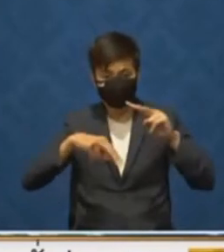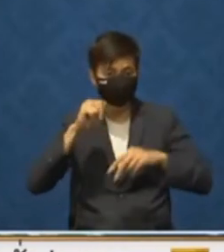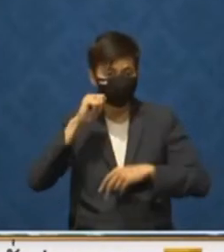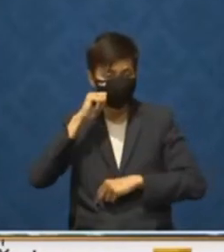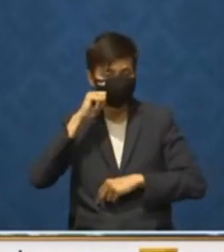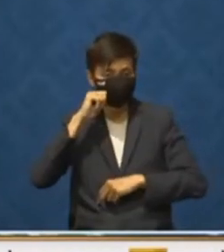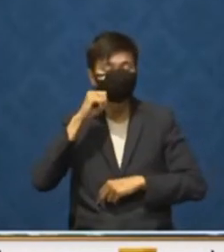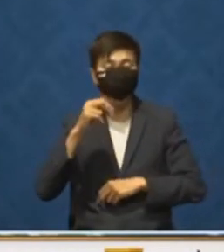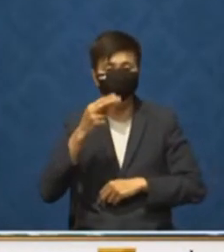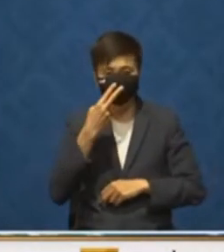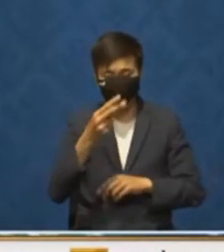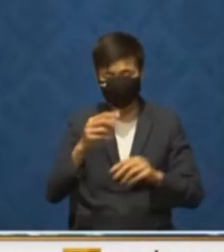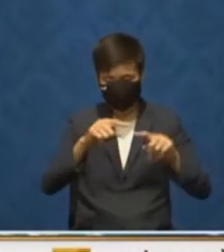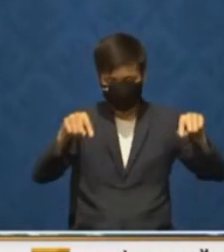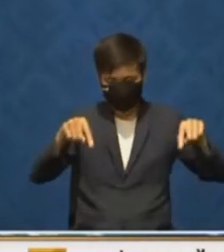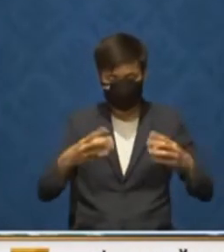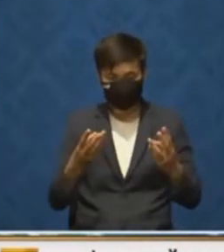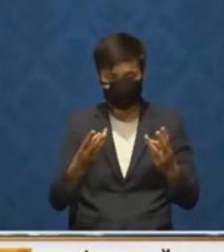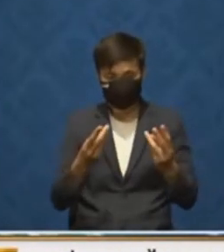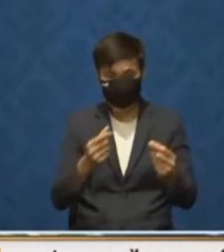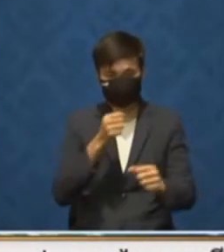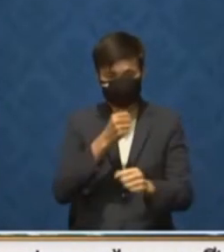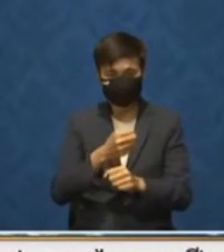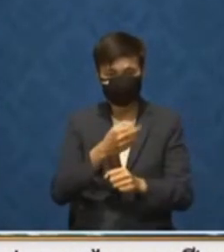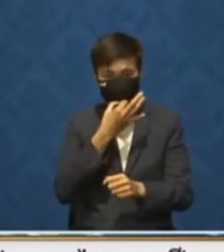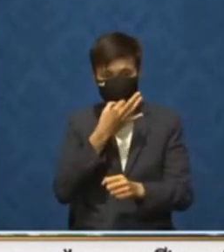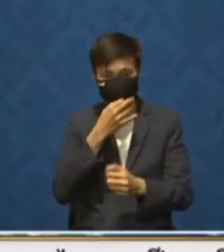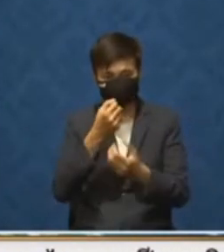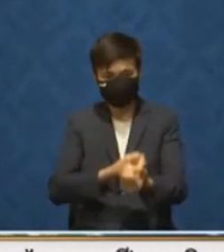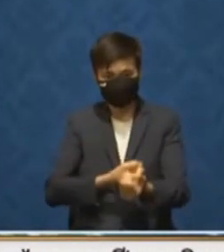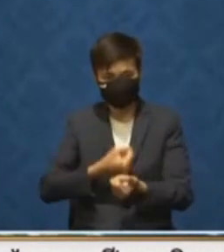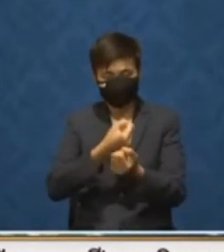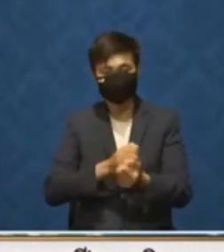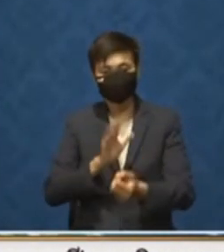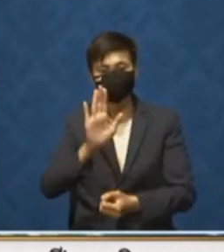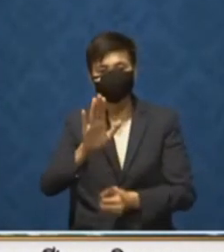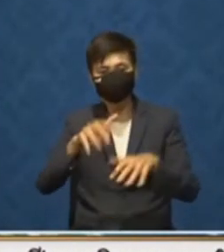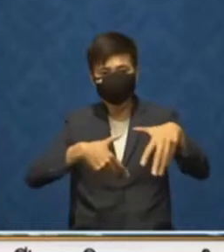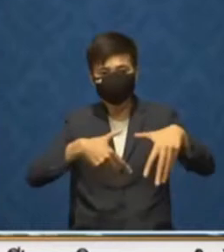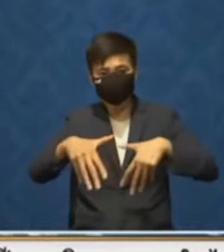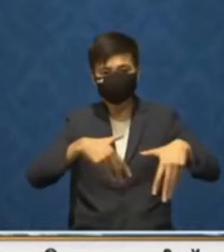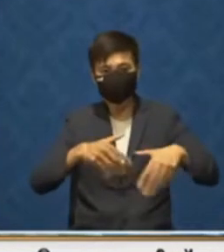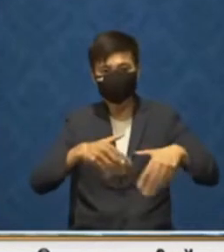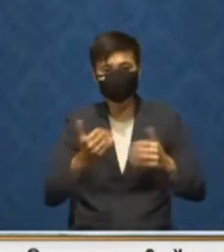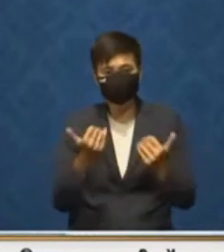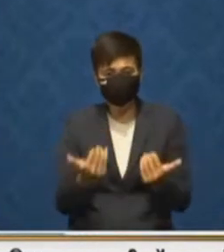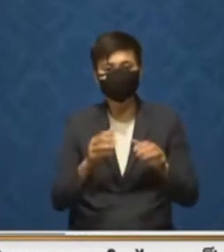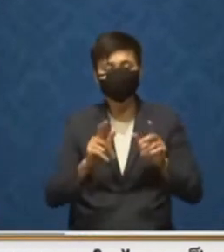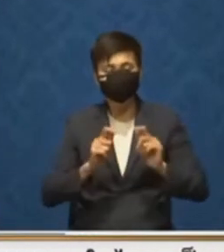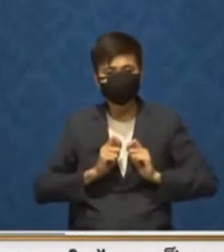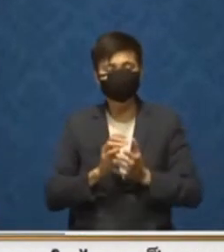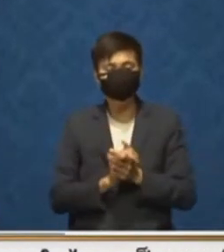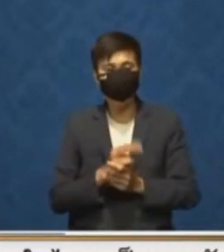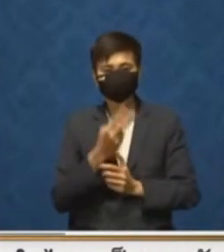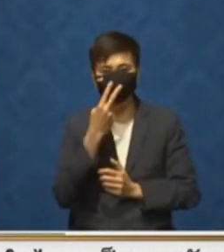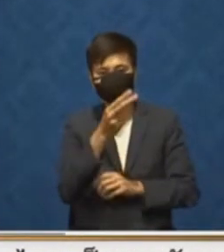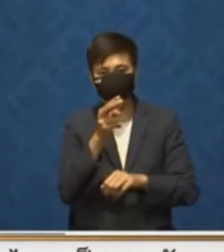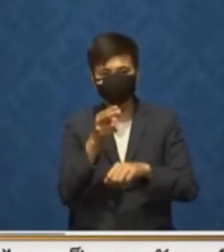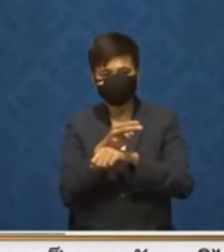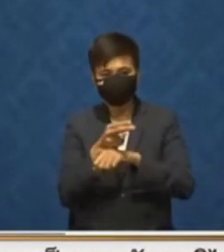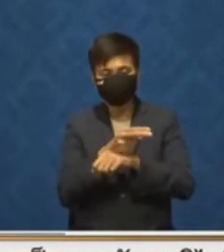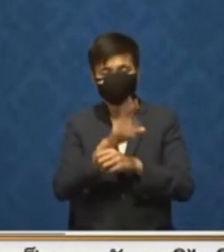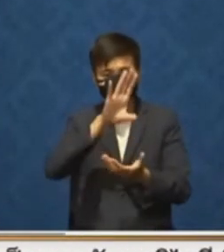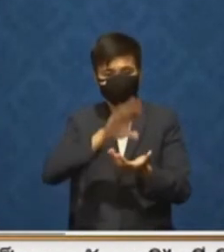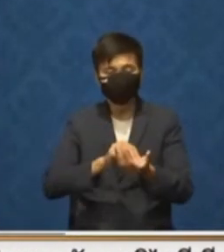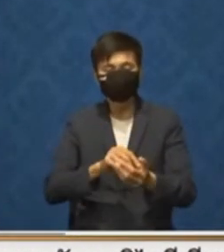ทำกินของที่น้องประชาชนนะครับนอกจากจะส่งถ้าไม่มีก็ส่งให้ชิดเช่นกันก็ขออนุญาตท่านประธานครับนำเสนอวีดีทัศน์ความยาวประมาณ 3